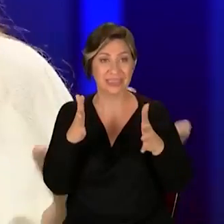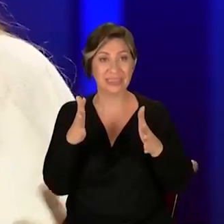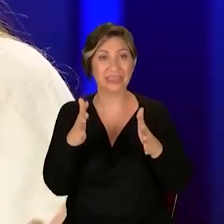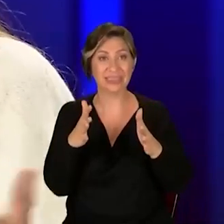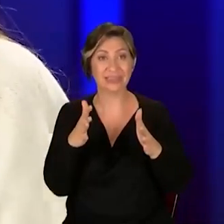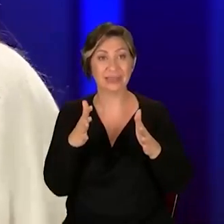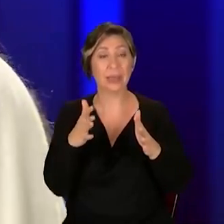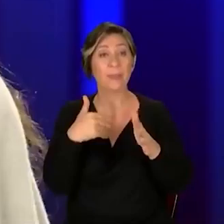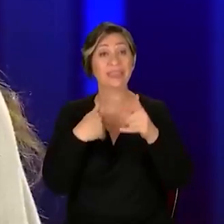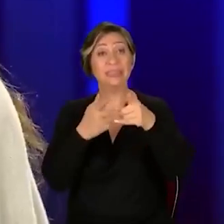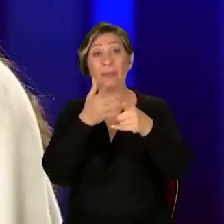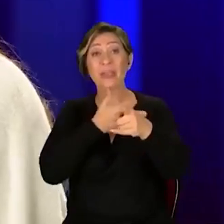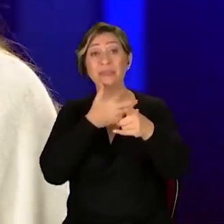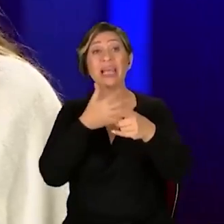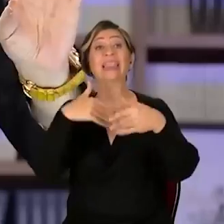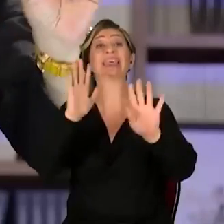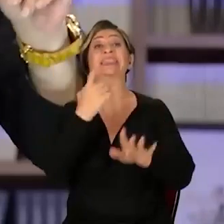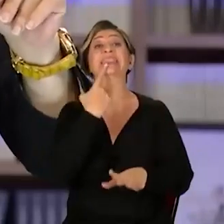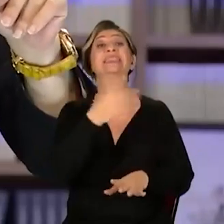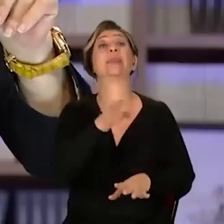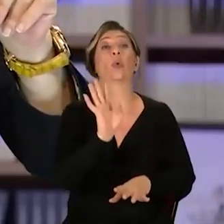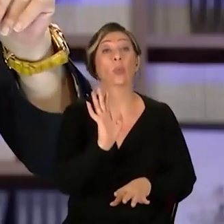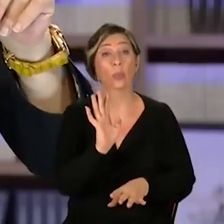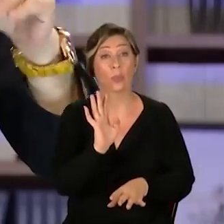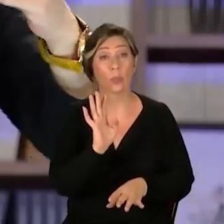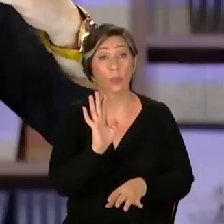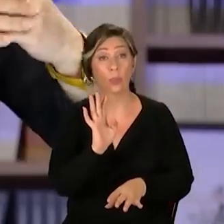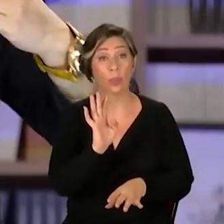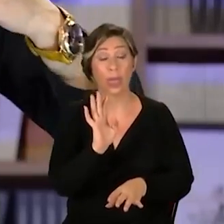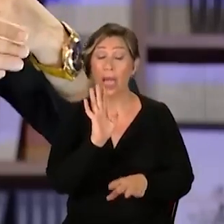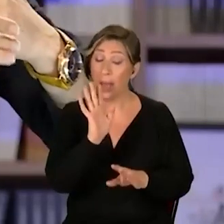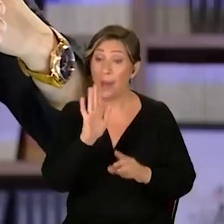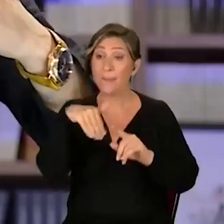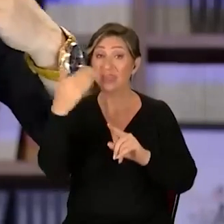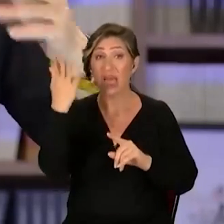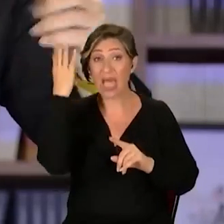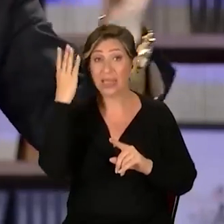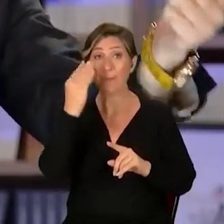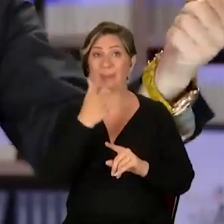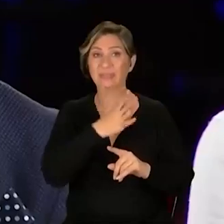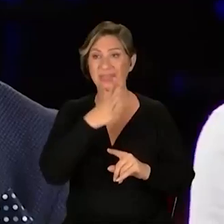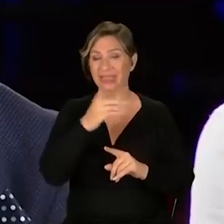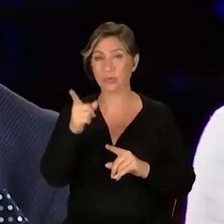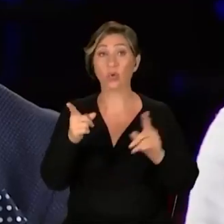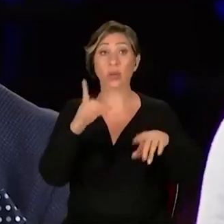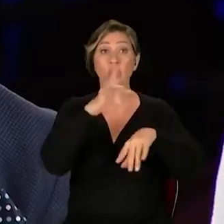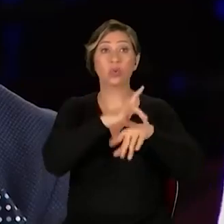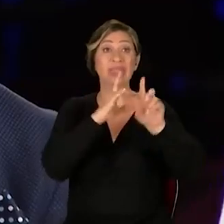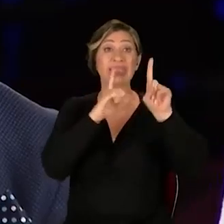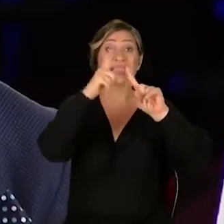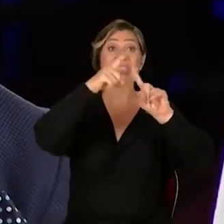kesinlikle o kadar. Yani ben siz bilimsel değilsiniz demiyorum. Kesinlikle öyle düşünüyorum. Ama başka bir anlamda bilimselsiniz. Onlar hekim gibi